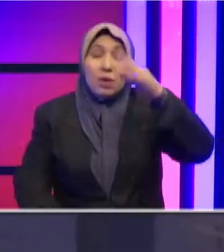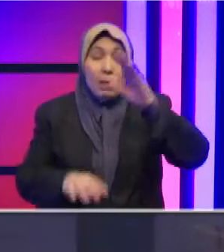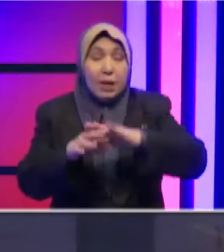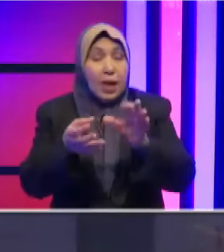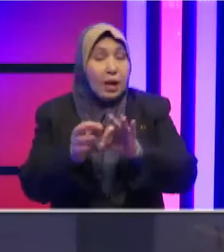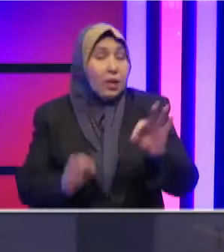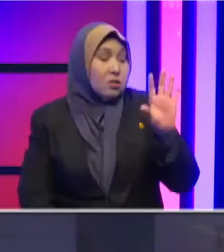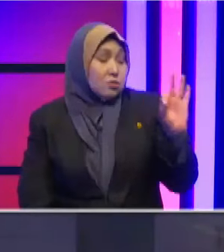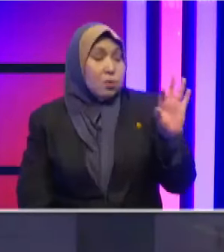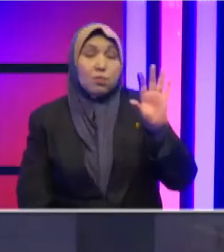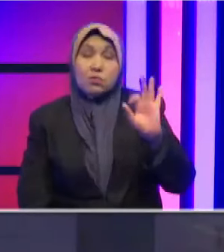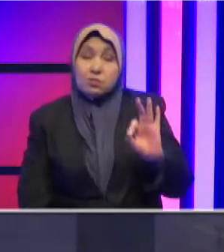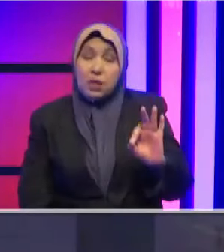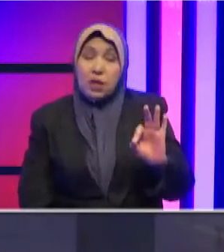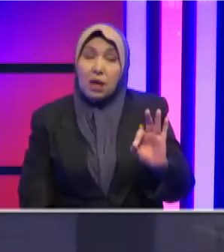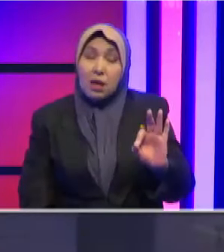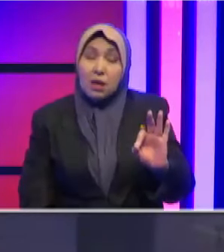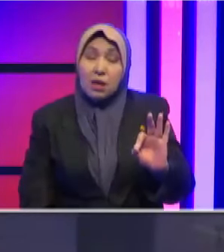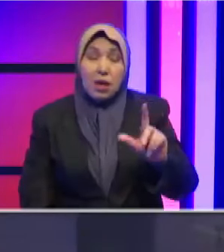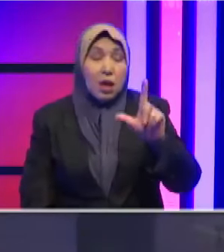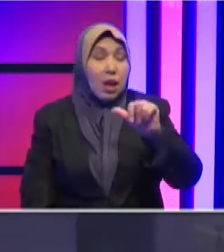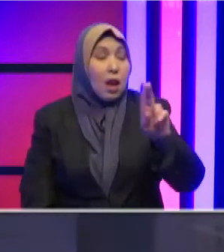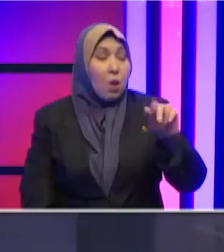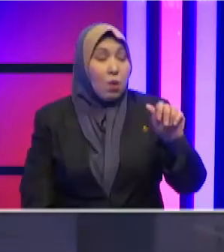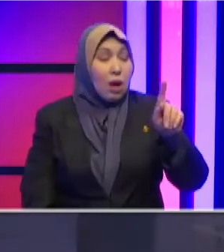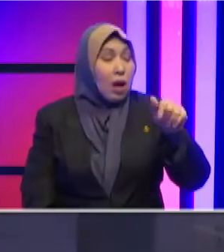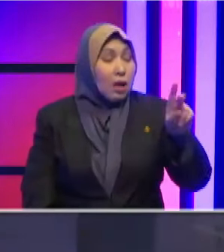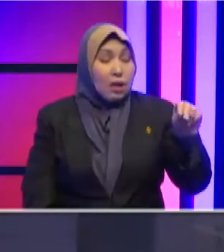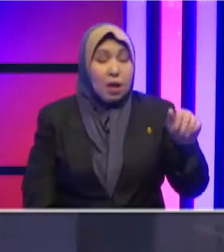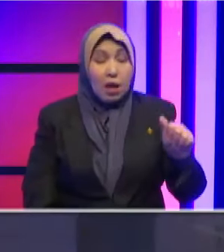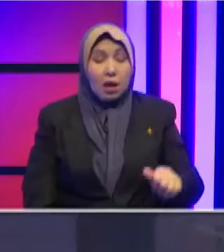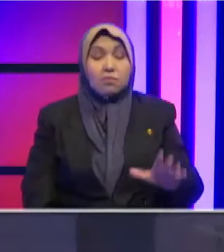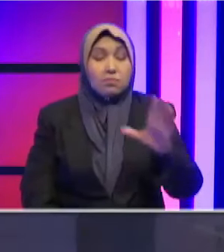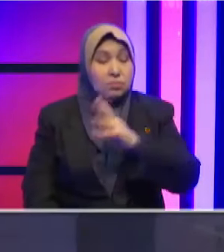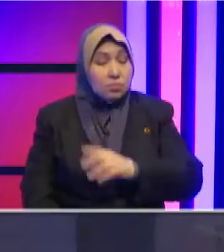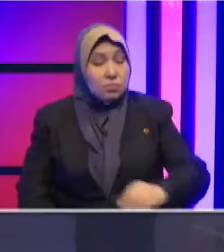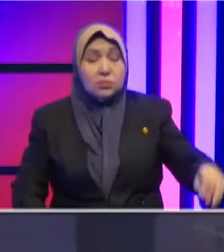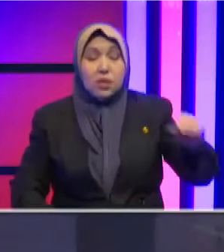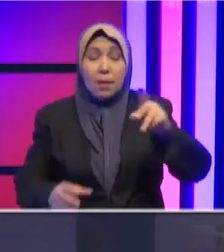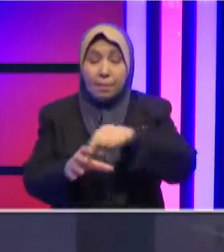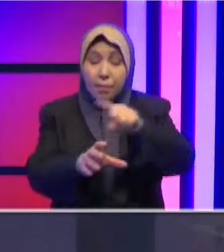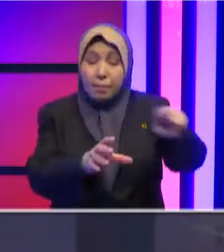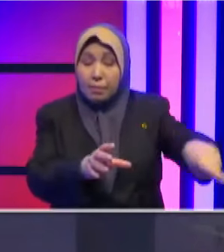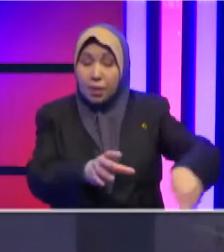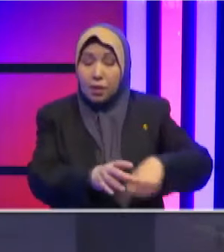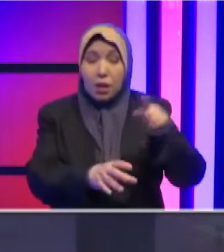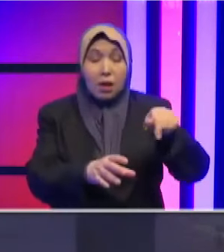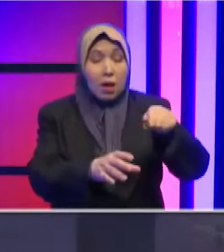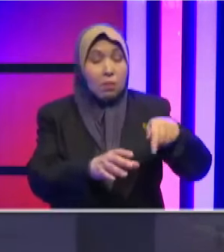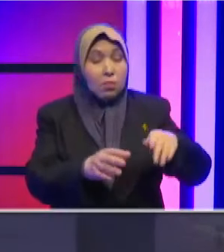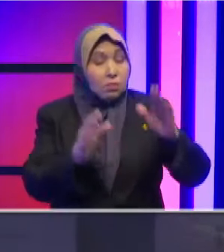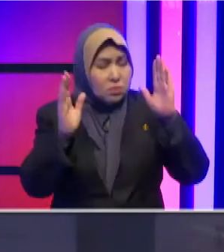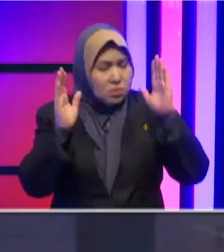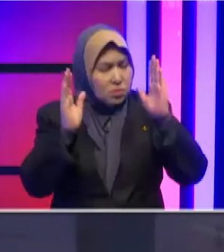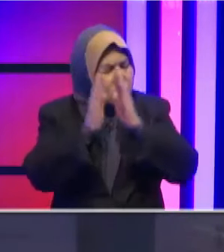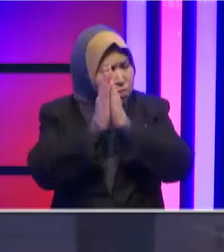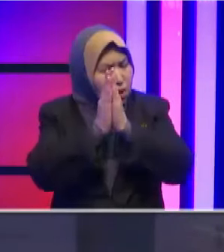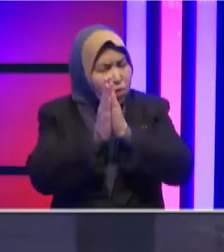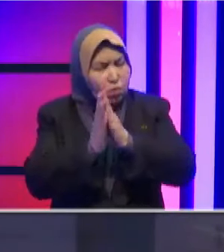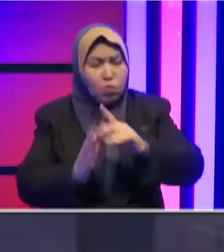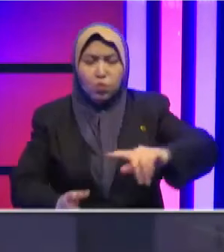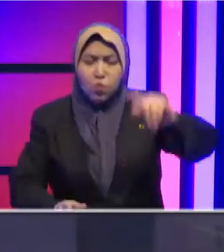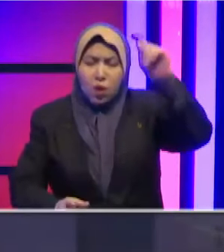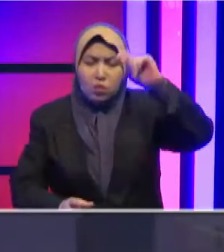99 lauqana haulai ia lihat dan Mawar ad-dhuha waqulu